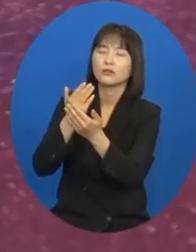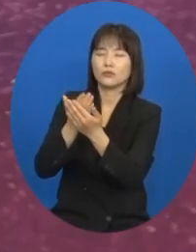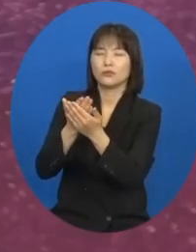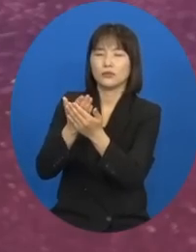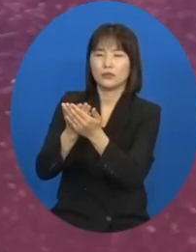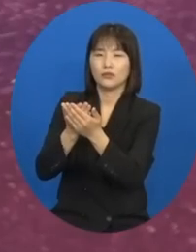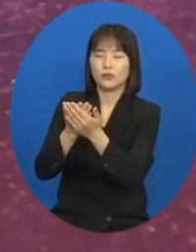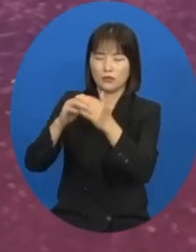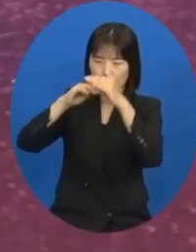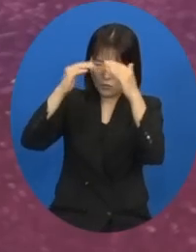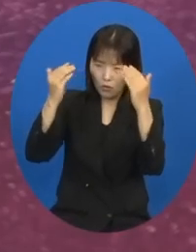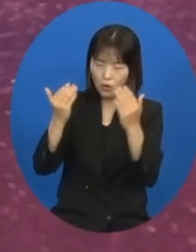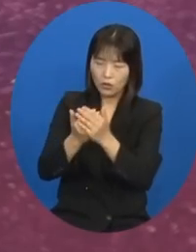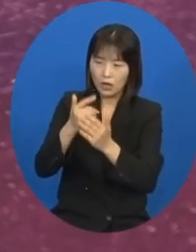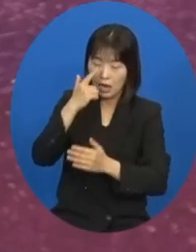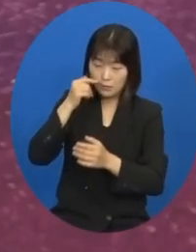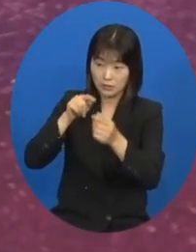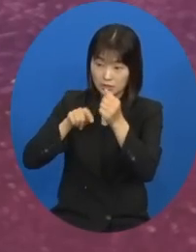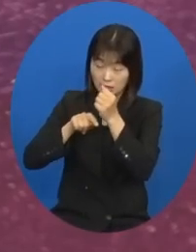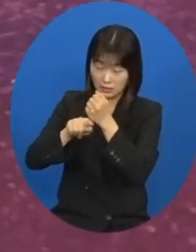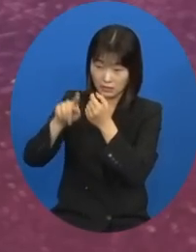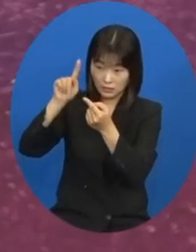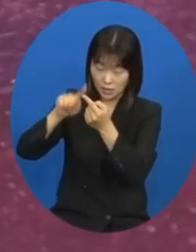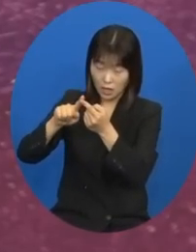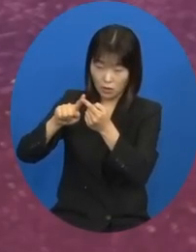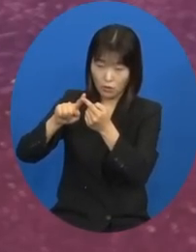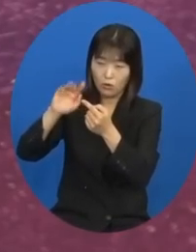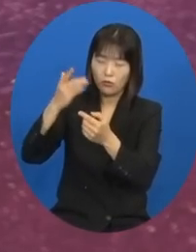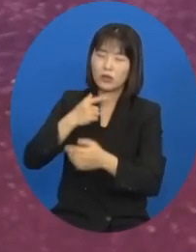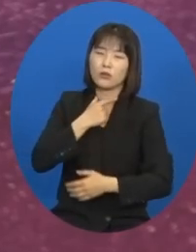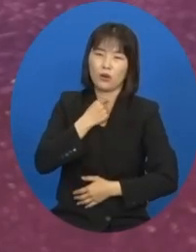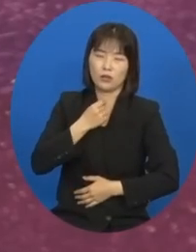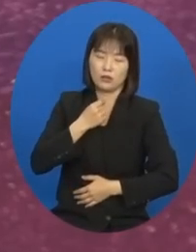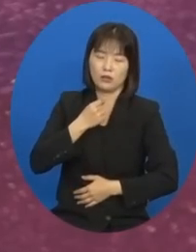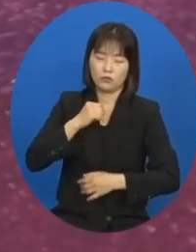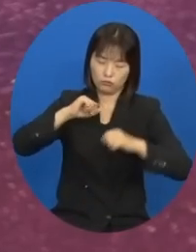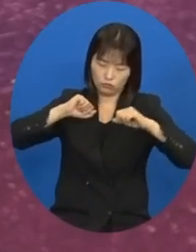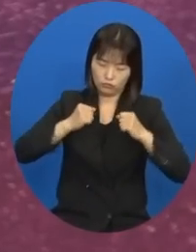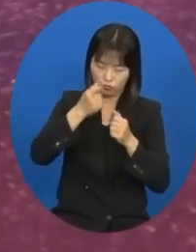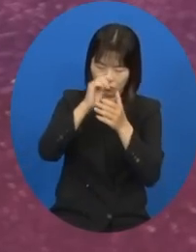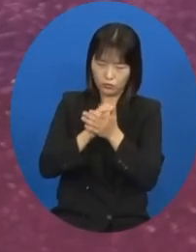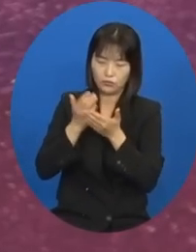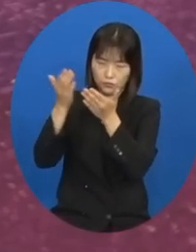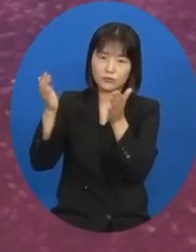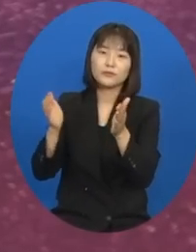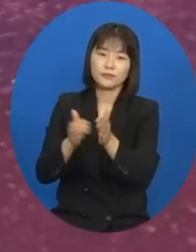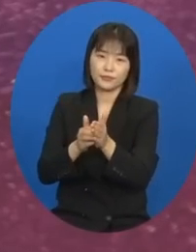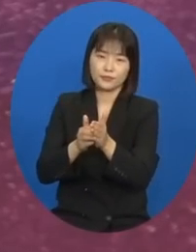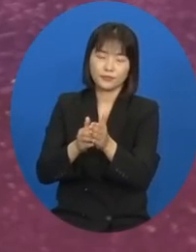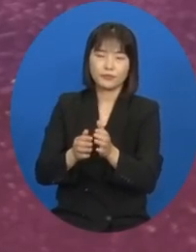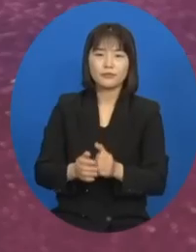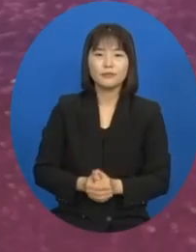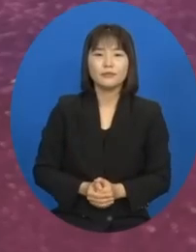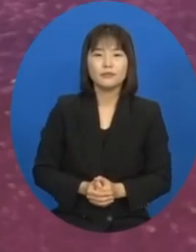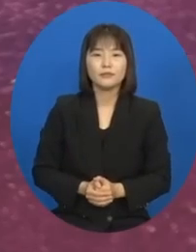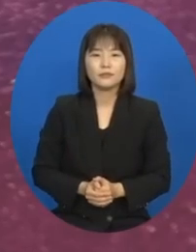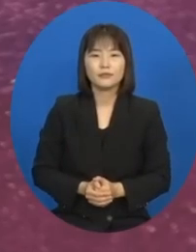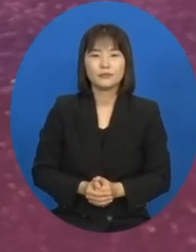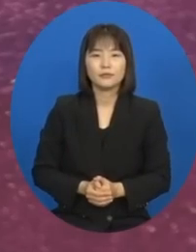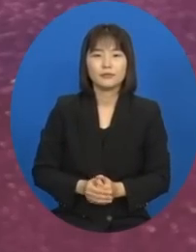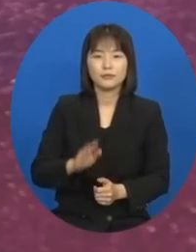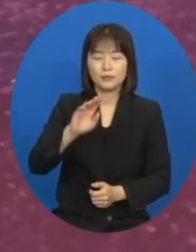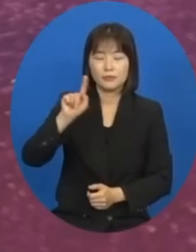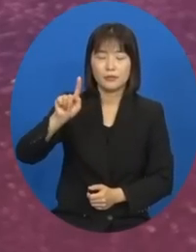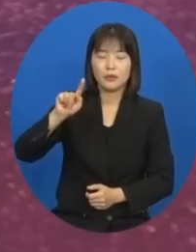모든 건 아버지의 뜻대로 되기를 원합니다 그렇게 순종의 기도를 하셨습니다 바실래야 실링크라는